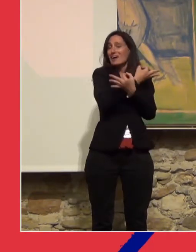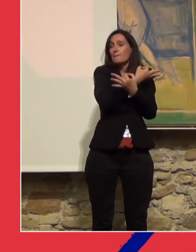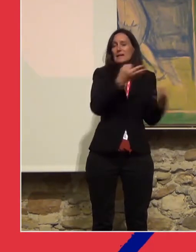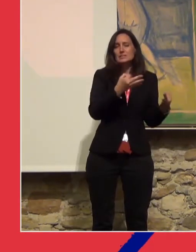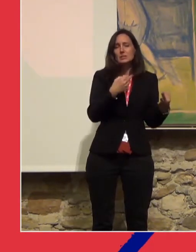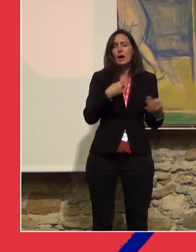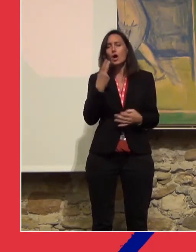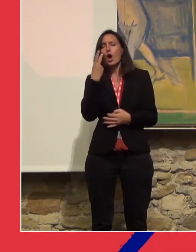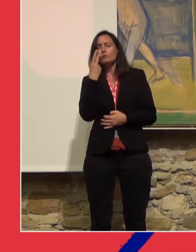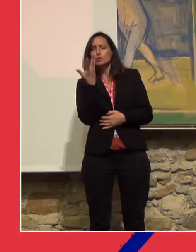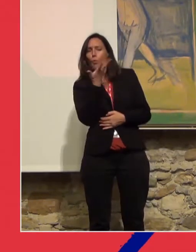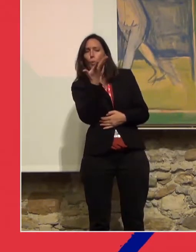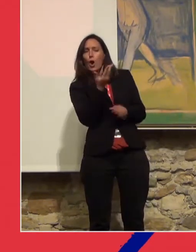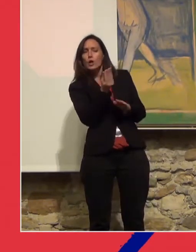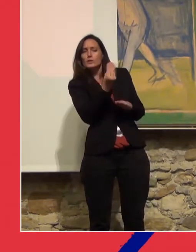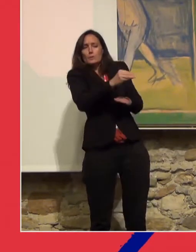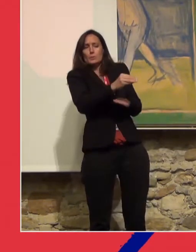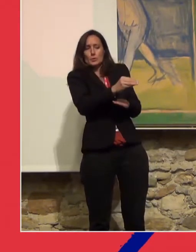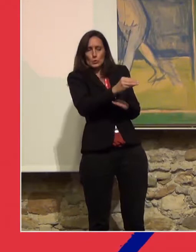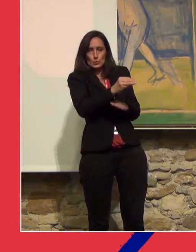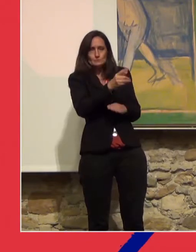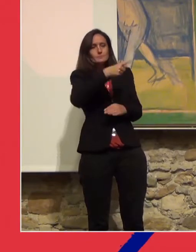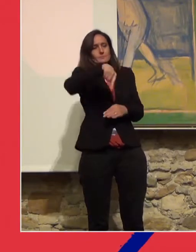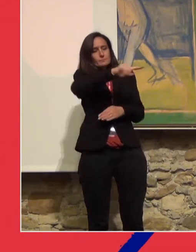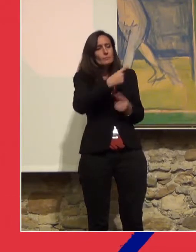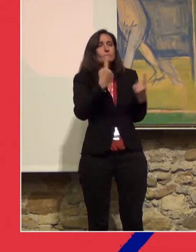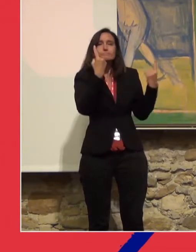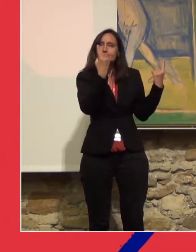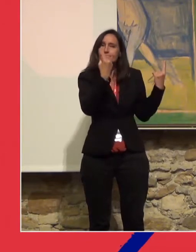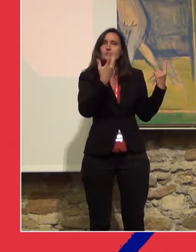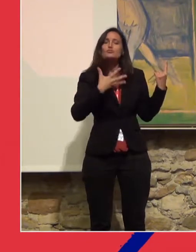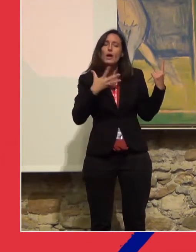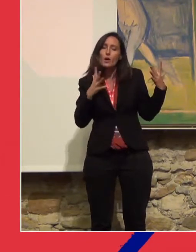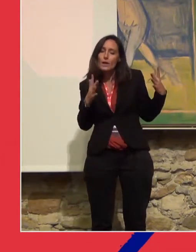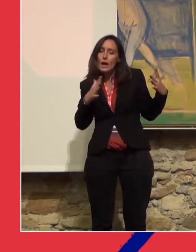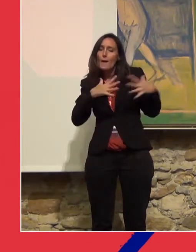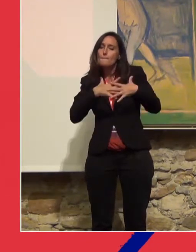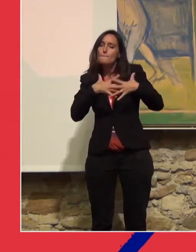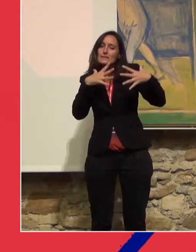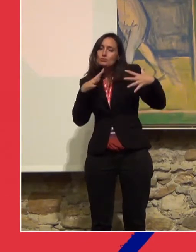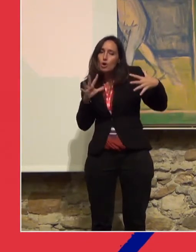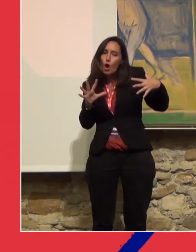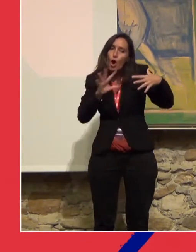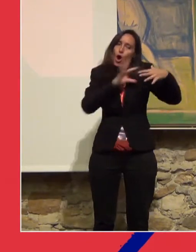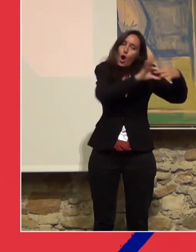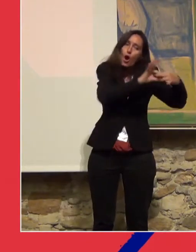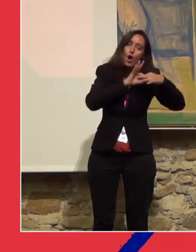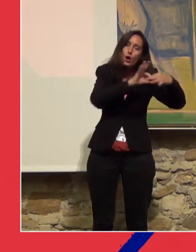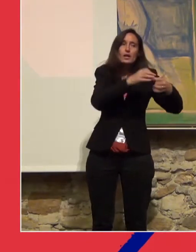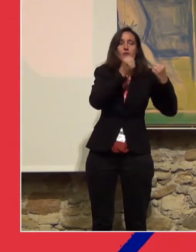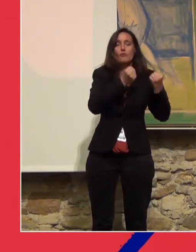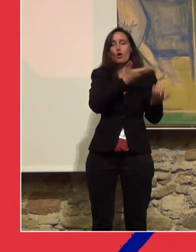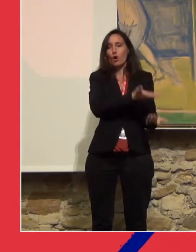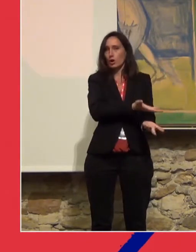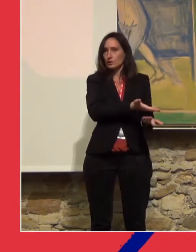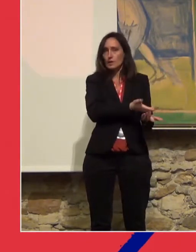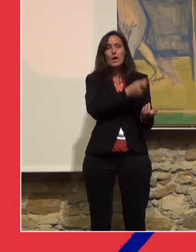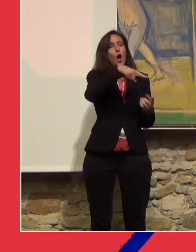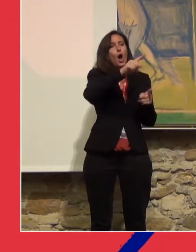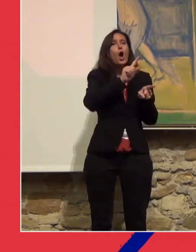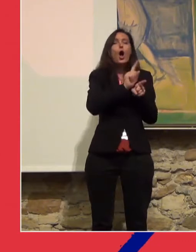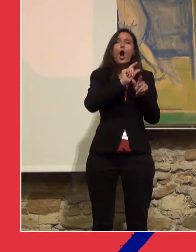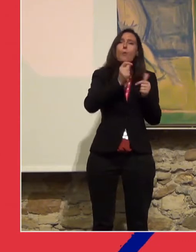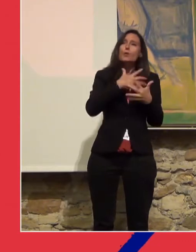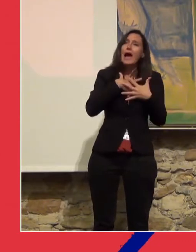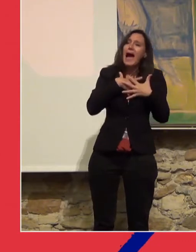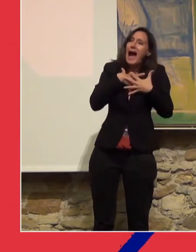una simpatia inattesa, consentitemi di dire, un'amorevolezza rivolta non solo a me, ma anche ai